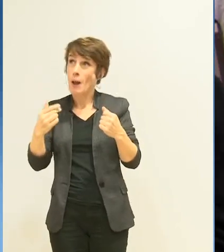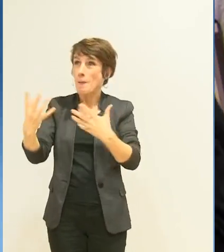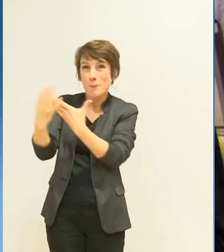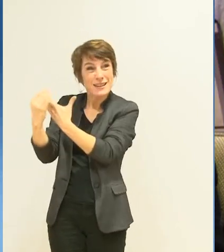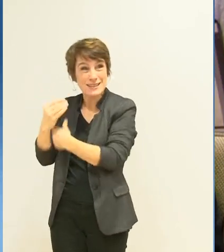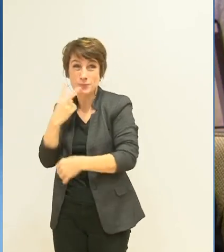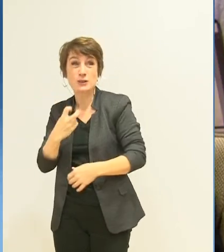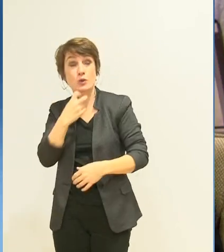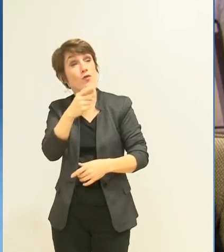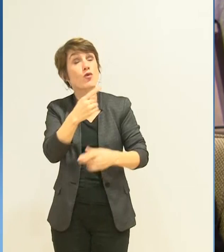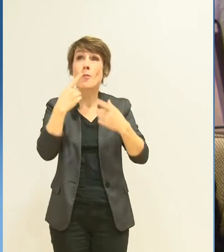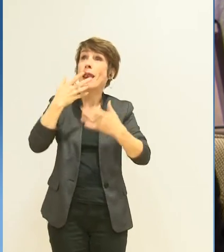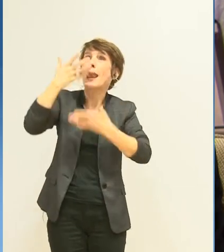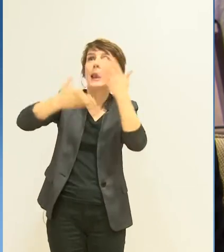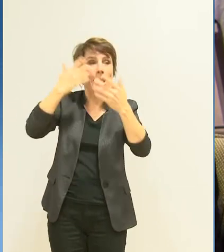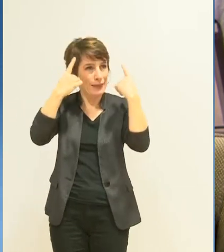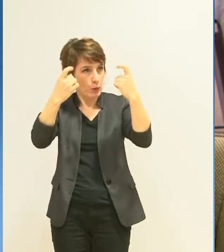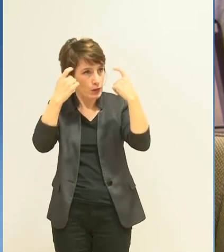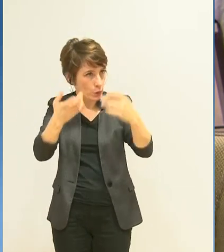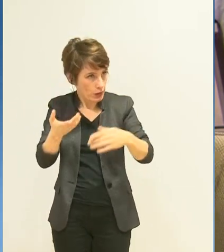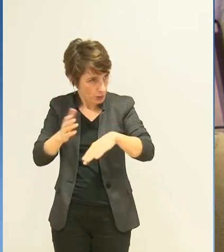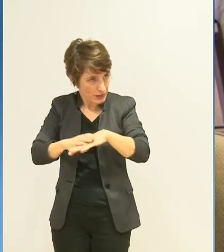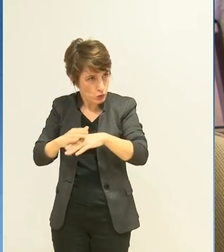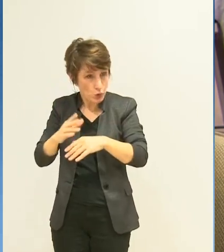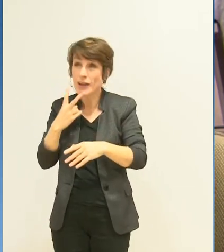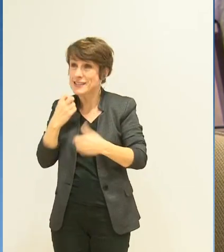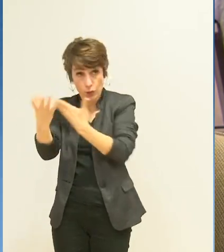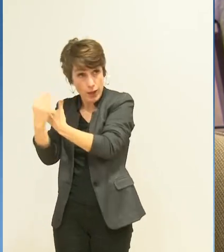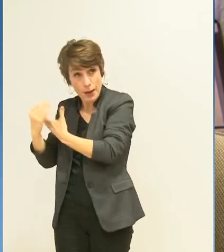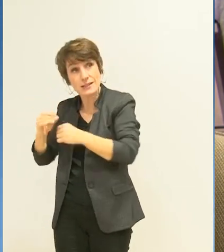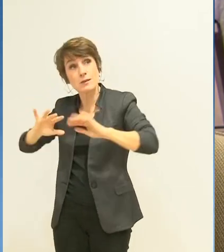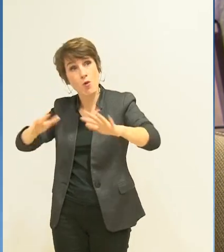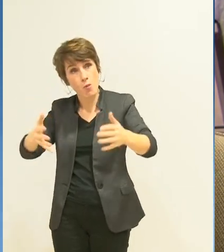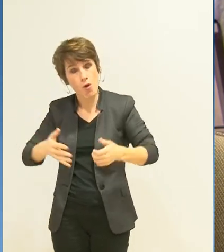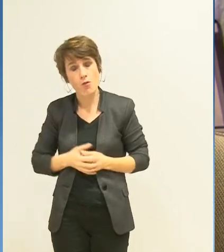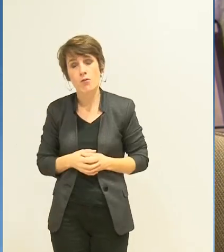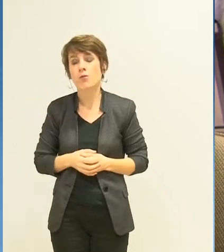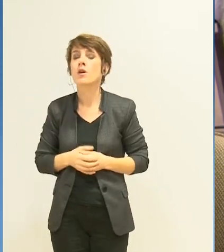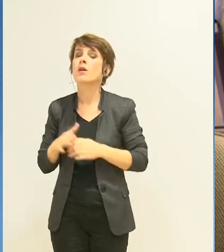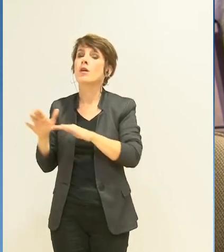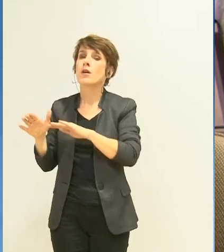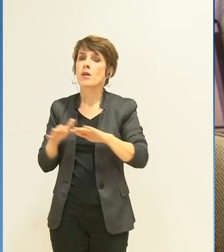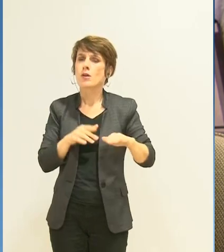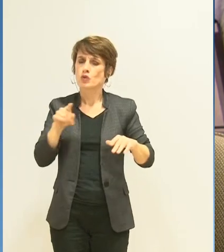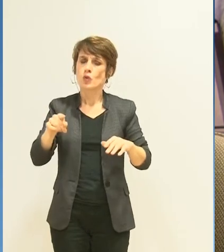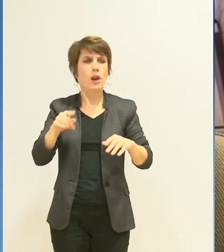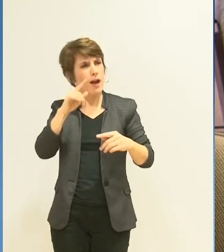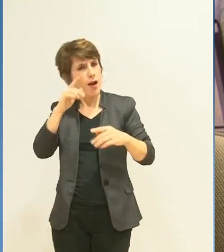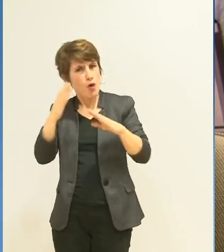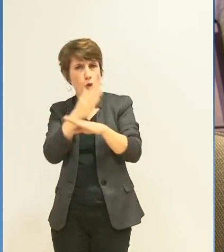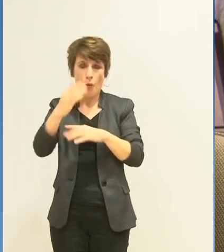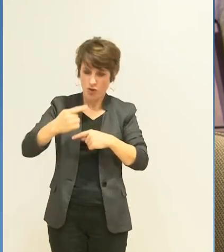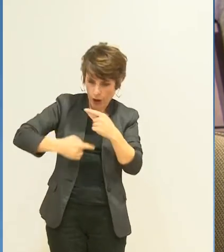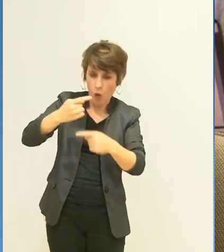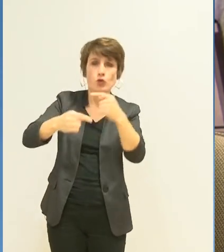cesse de faire grand cas par ailleurs sur le plan social cette opération de renouvellement en éco-quartier les vécu